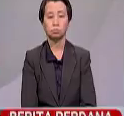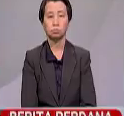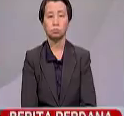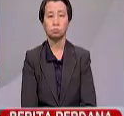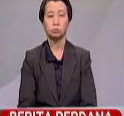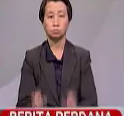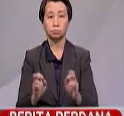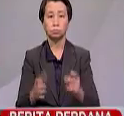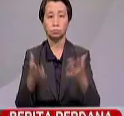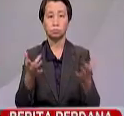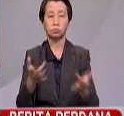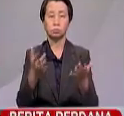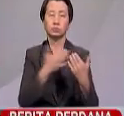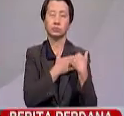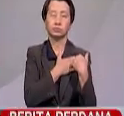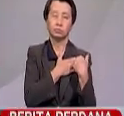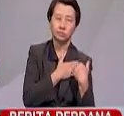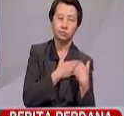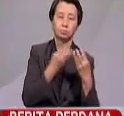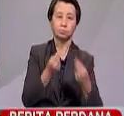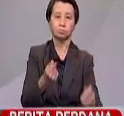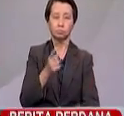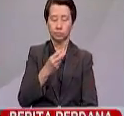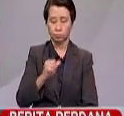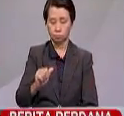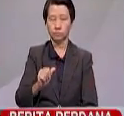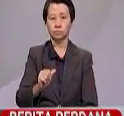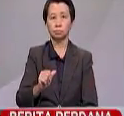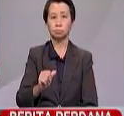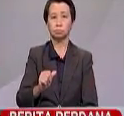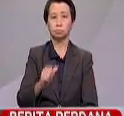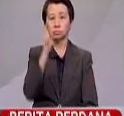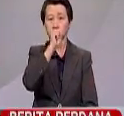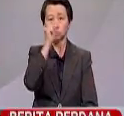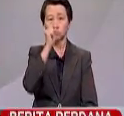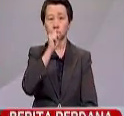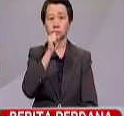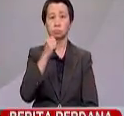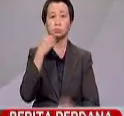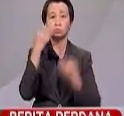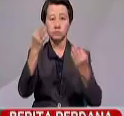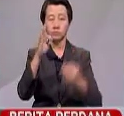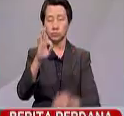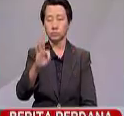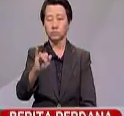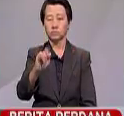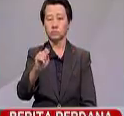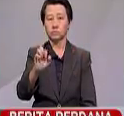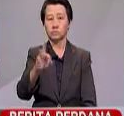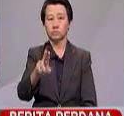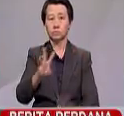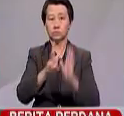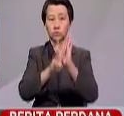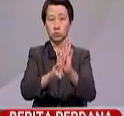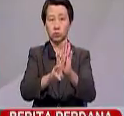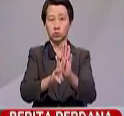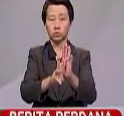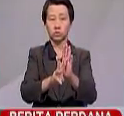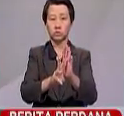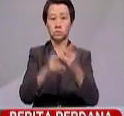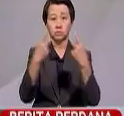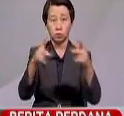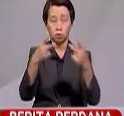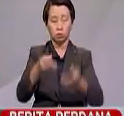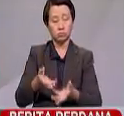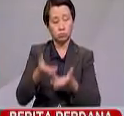Baik, bagi meringankan beban yang dipikul masyarakat Islam di Syria, penyanyi nasyid terkenal Fitri Haris selaku wakil butik Haki